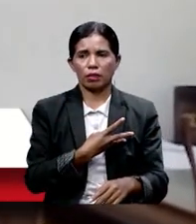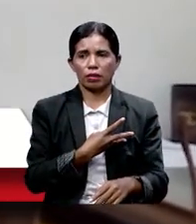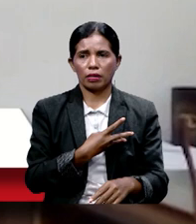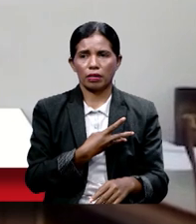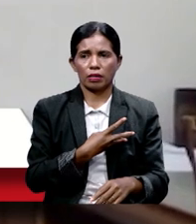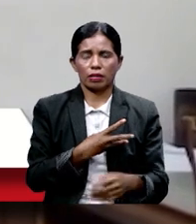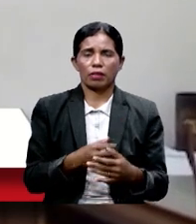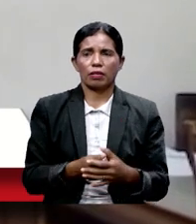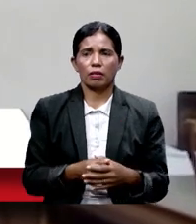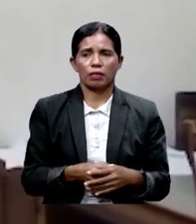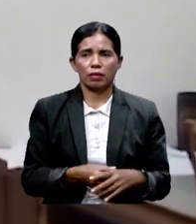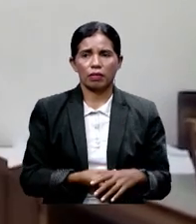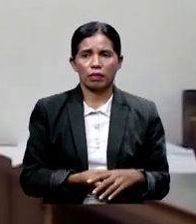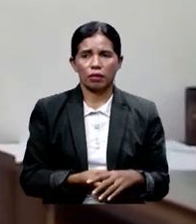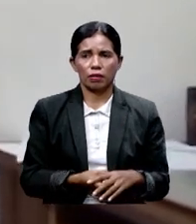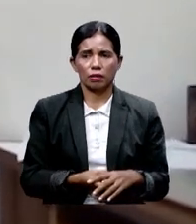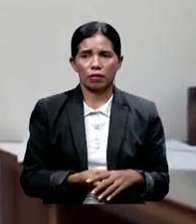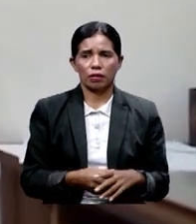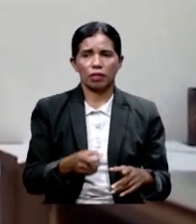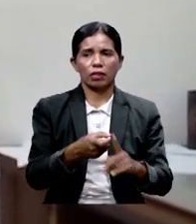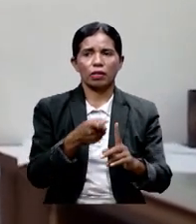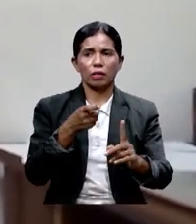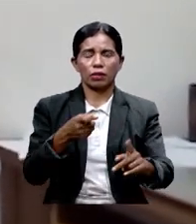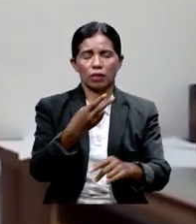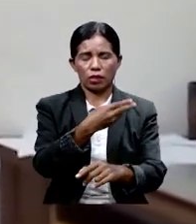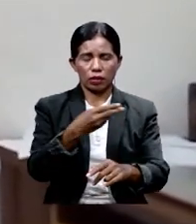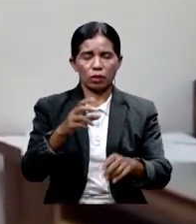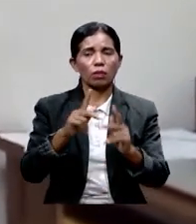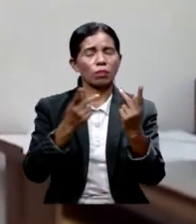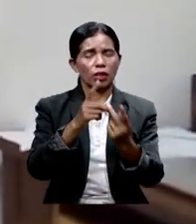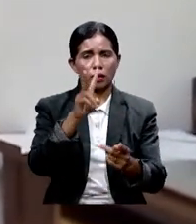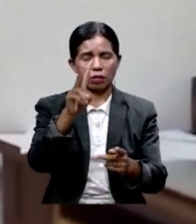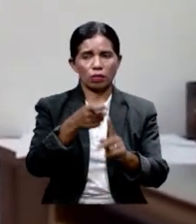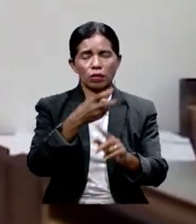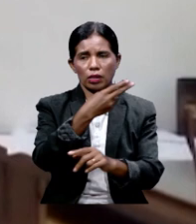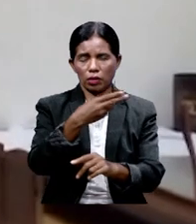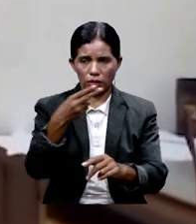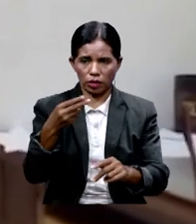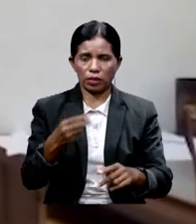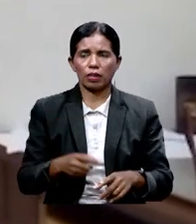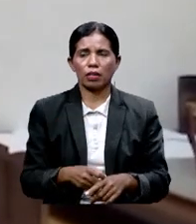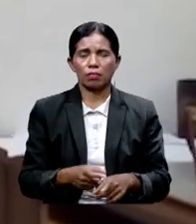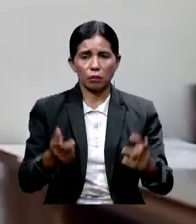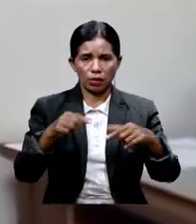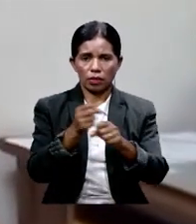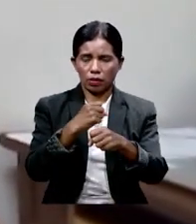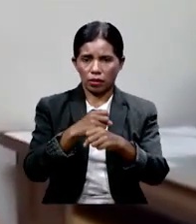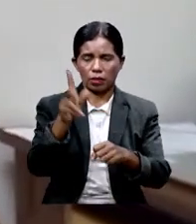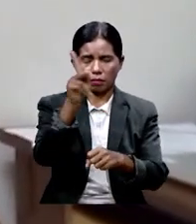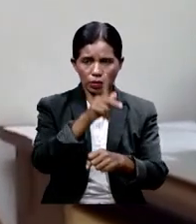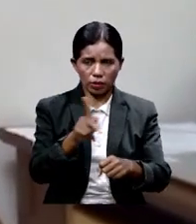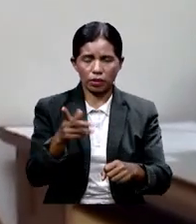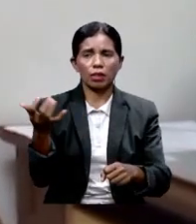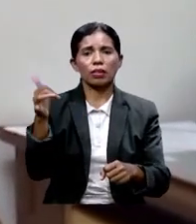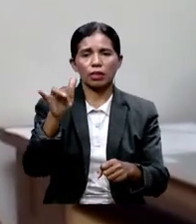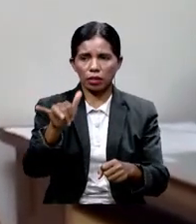kusutan yori karya kusi indonesia nama si dene kusutan kaya area masih pasate anta sira